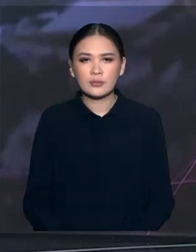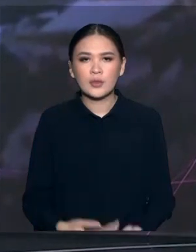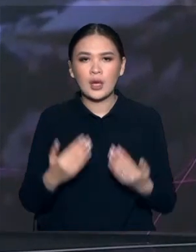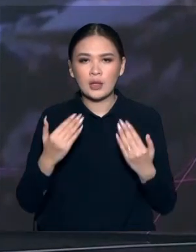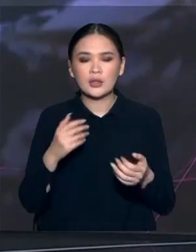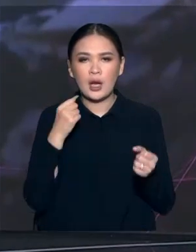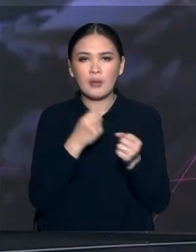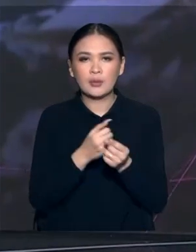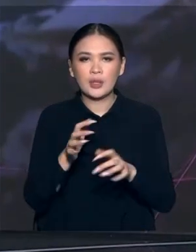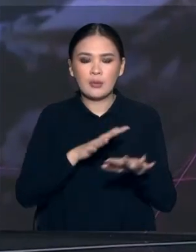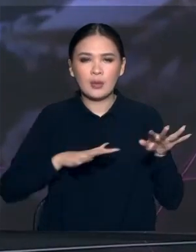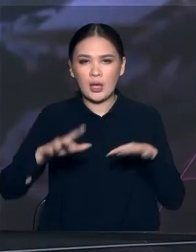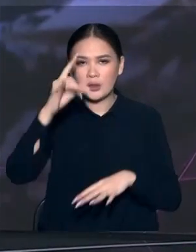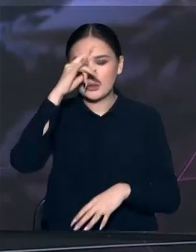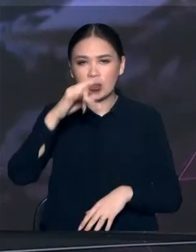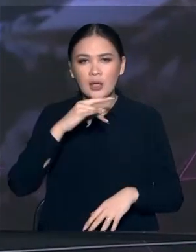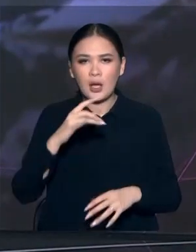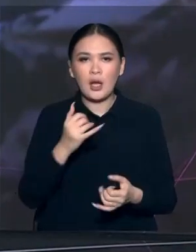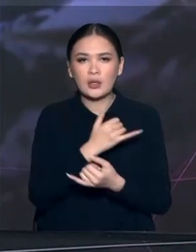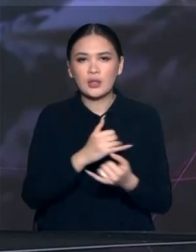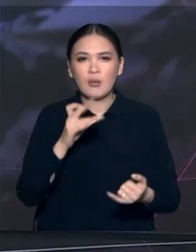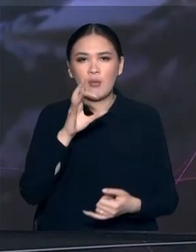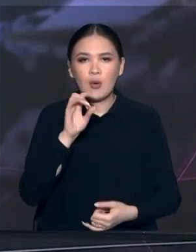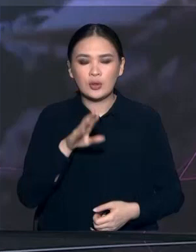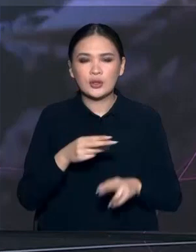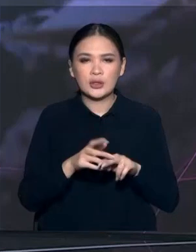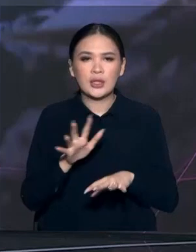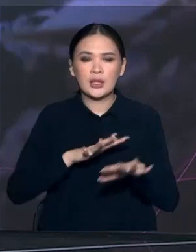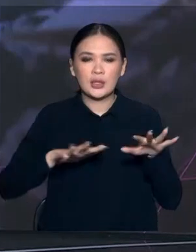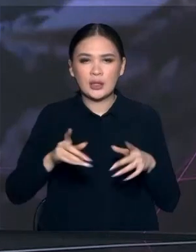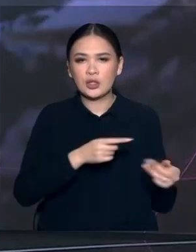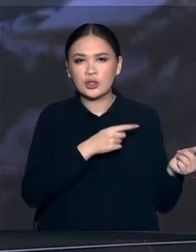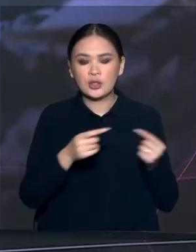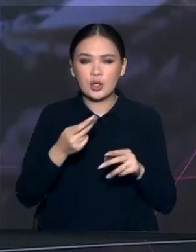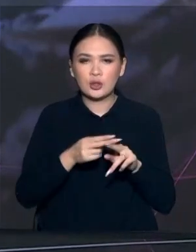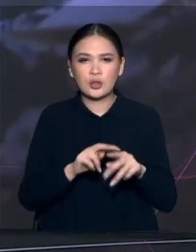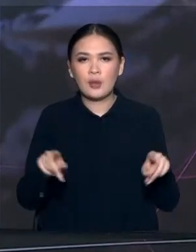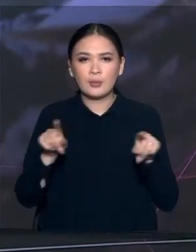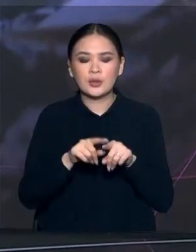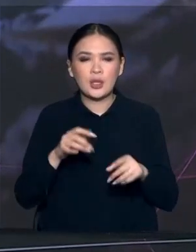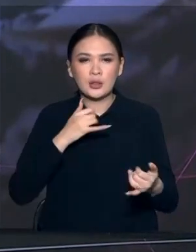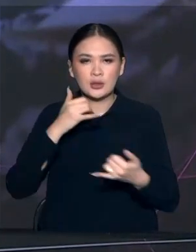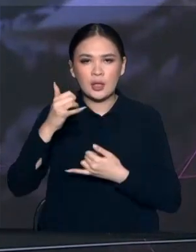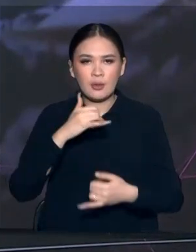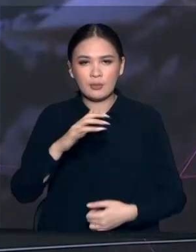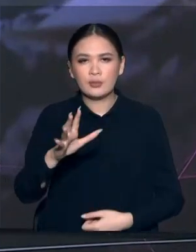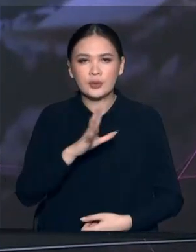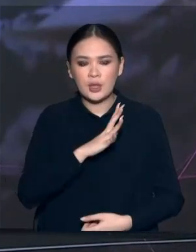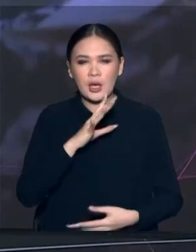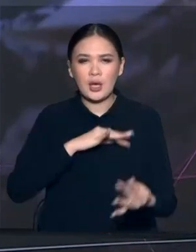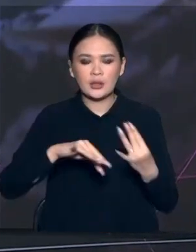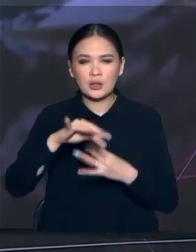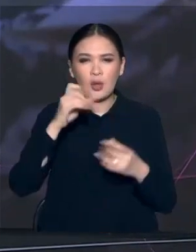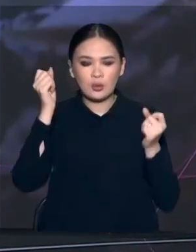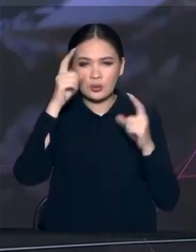Қазір апат аймағындағы қазақстандықтар арнайы бортпен елге жеткізіліп жатыр. Солардың бірімен тілшіміз Шынар Асанқызы тілдесіп